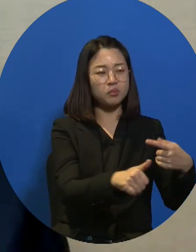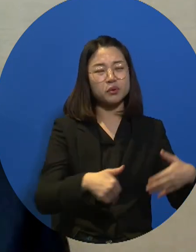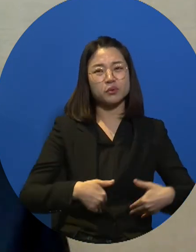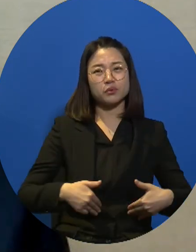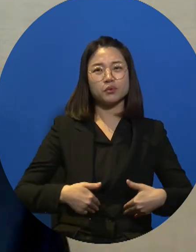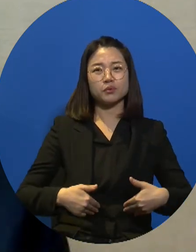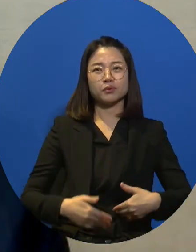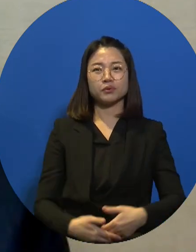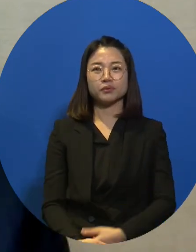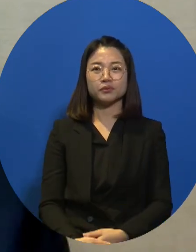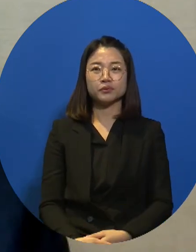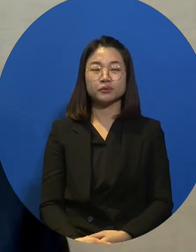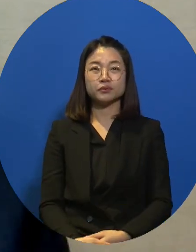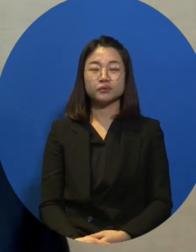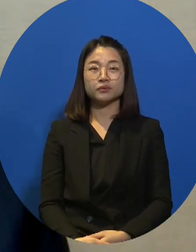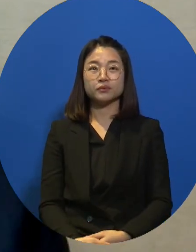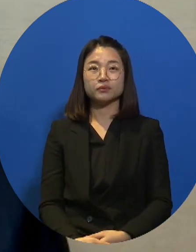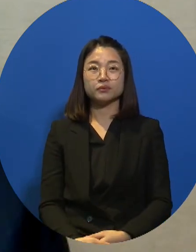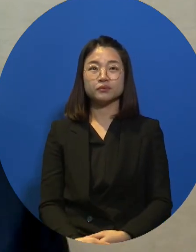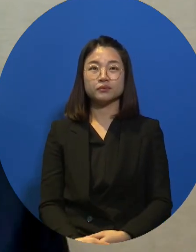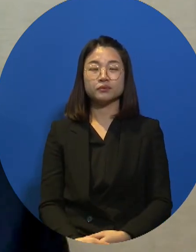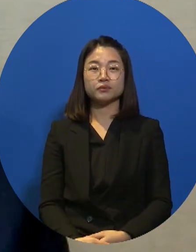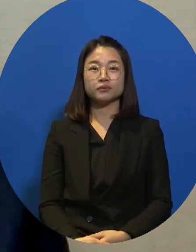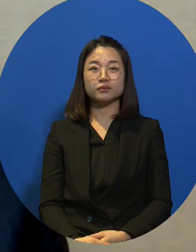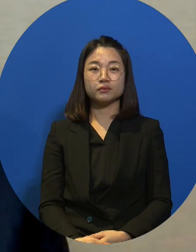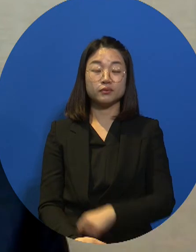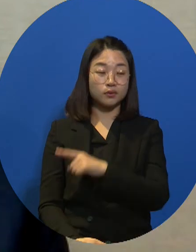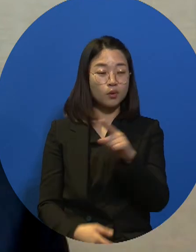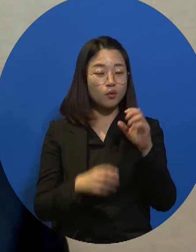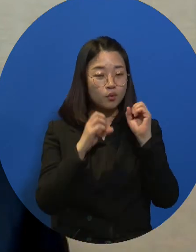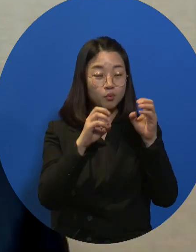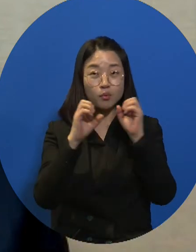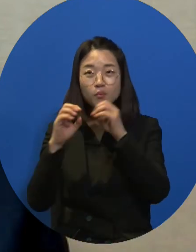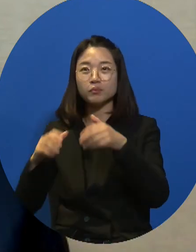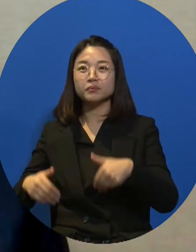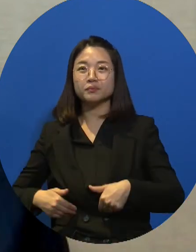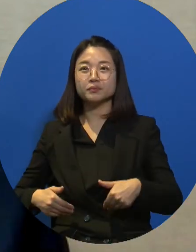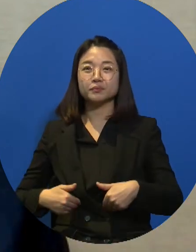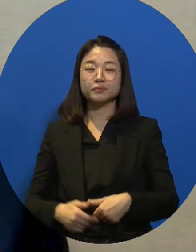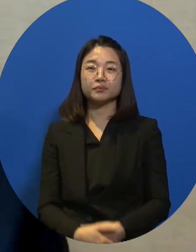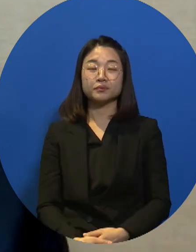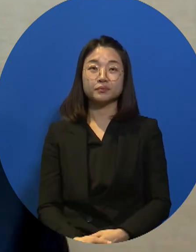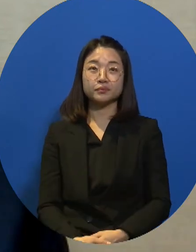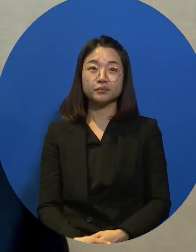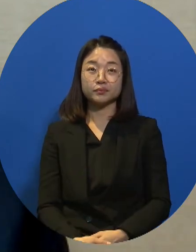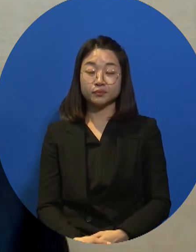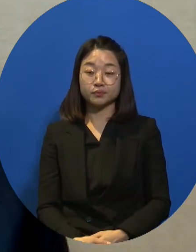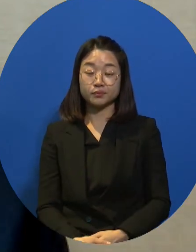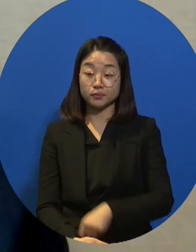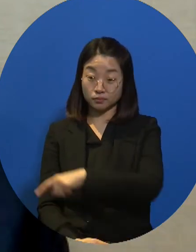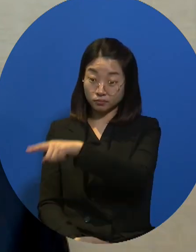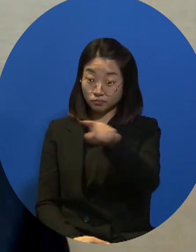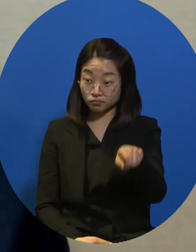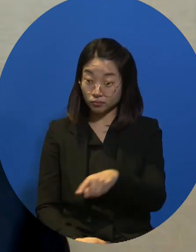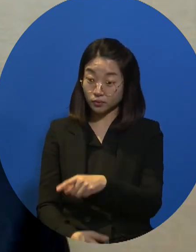실시해서 계속 이거를 홍보해 나가야 되고, 시민사회로부터의 다각적인